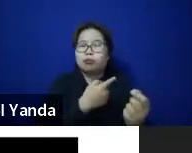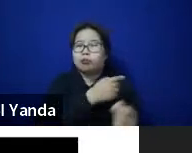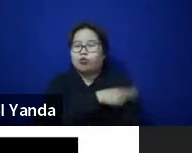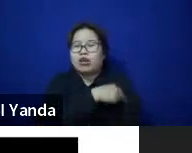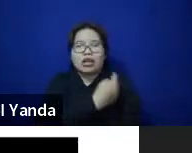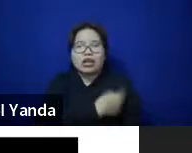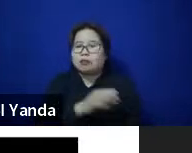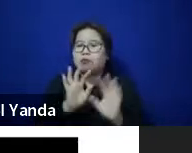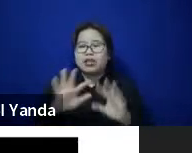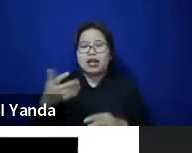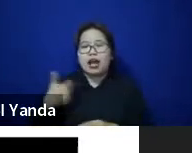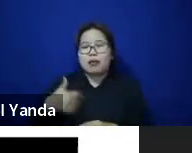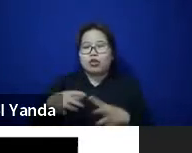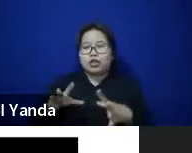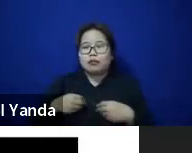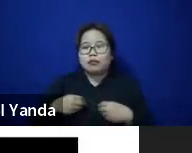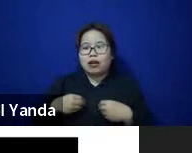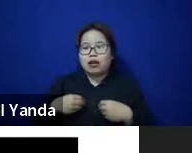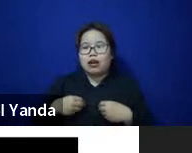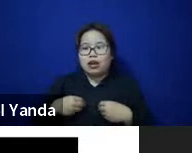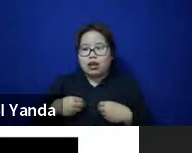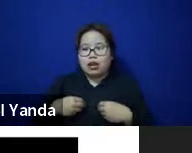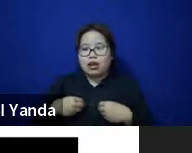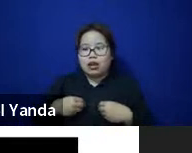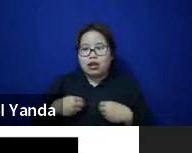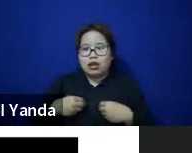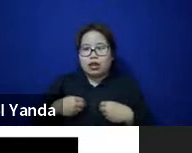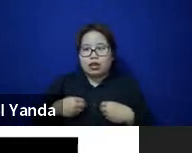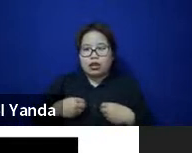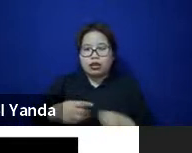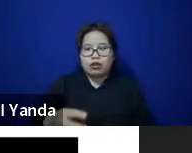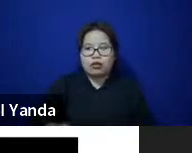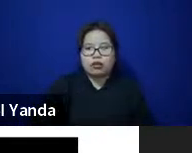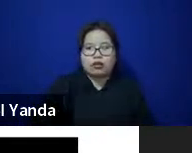sebagainya. Itu yang membuat BPJS tidak